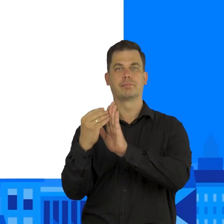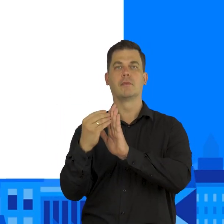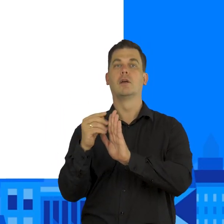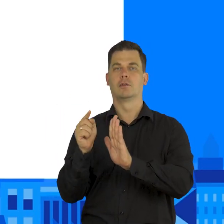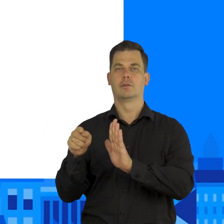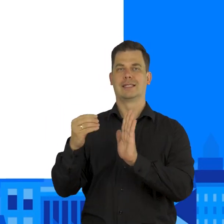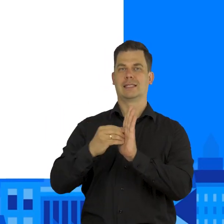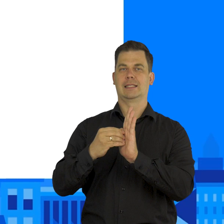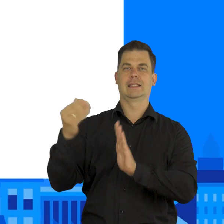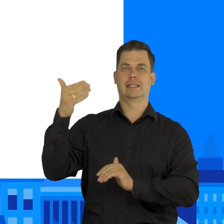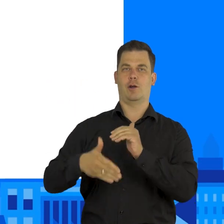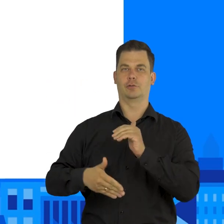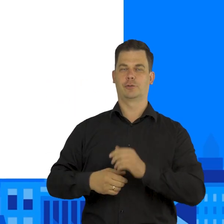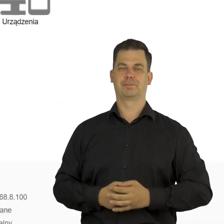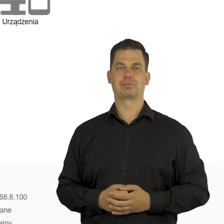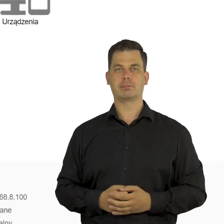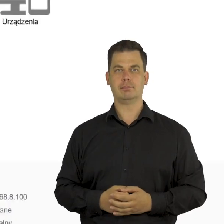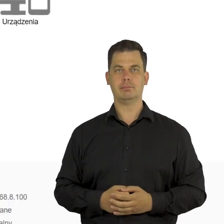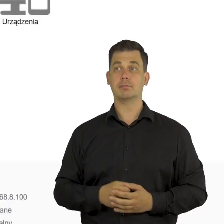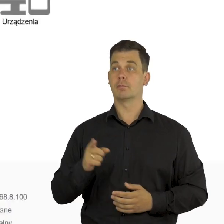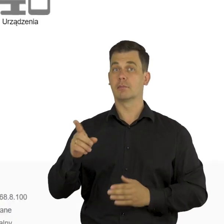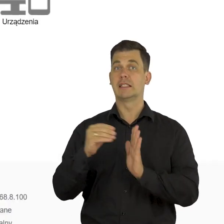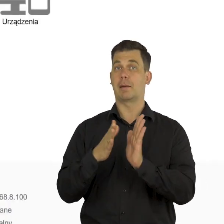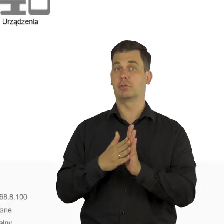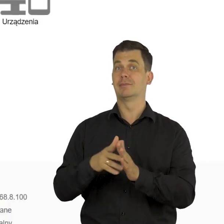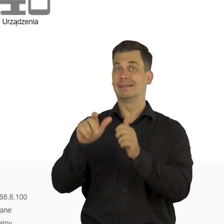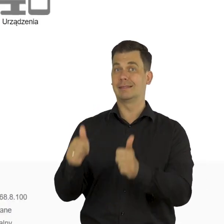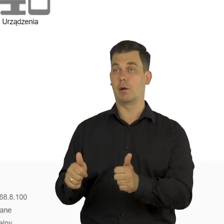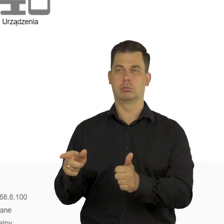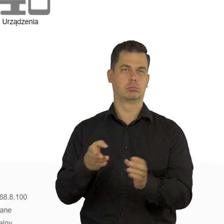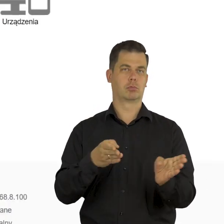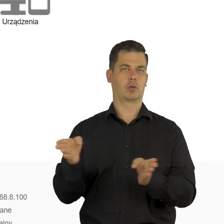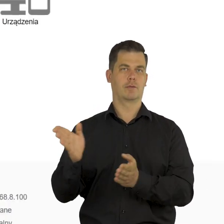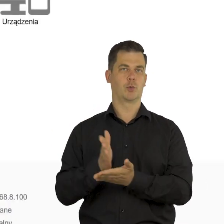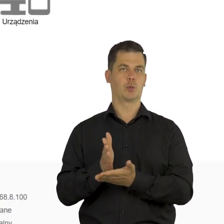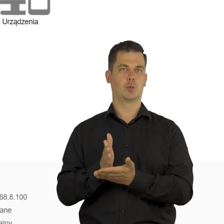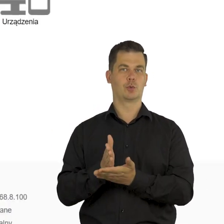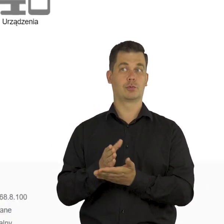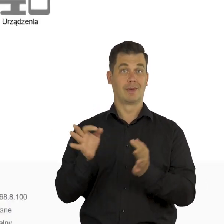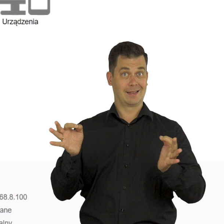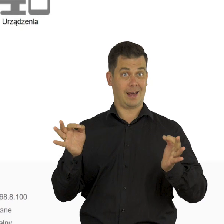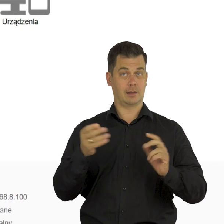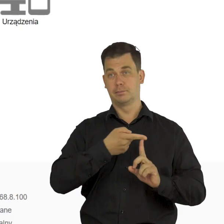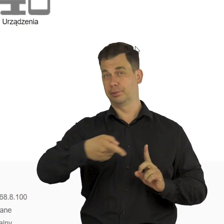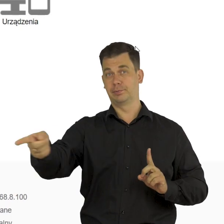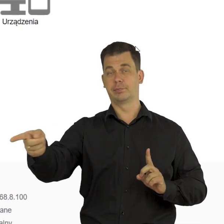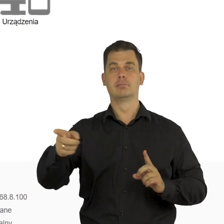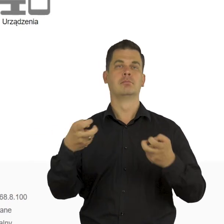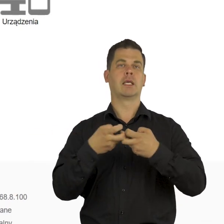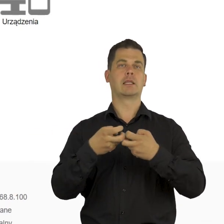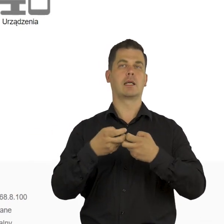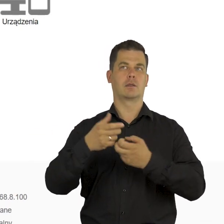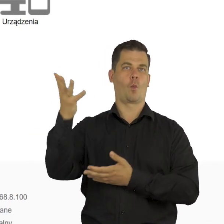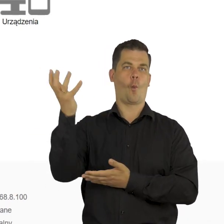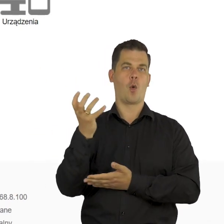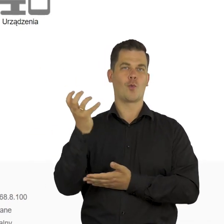siebie hasło i kliknij Zakończ. Router zapisze ustawienia i gotowe. Od tej chwili możesz